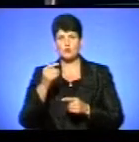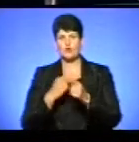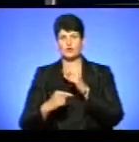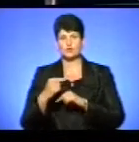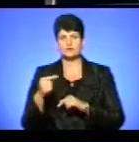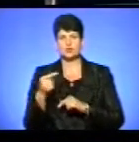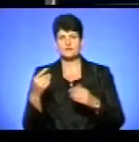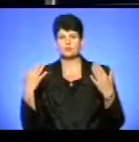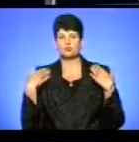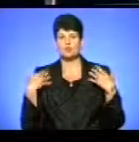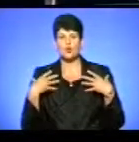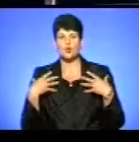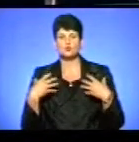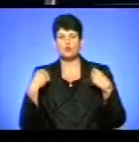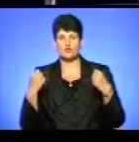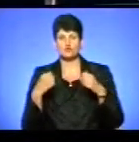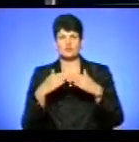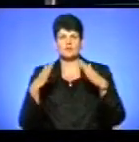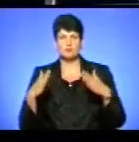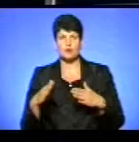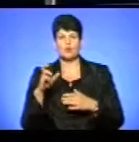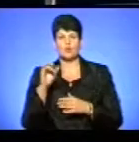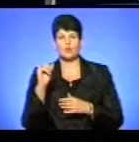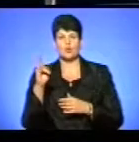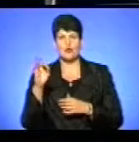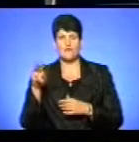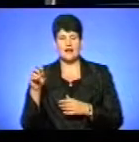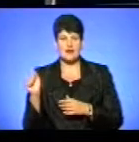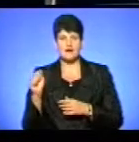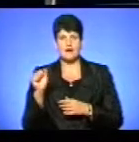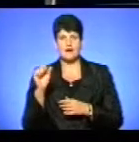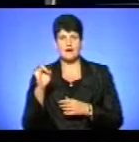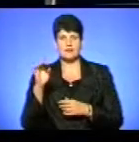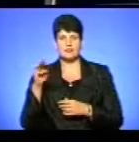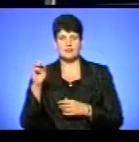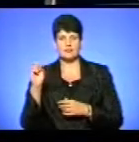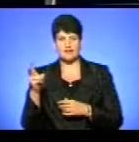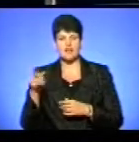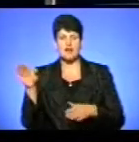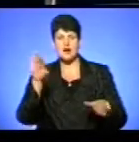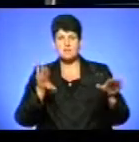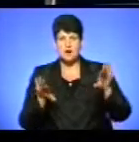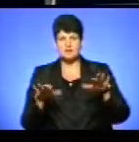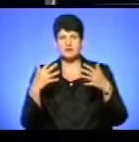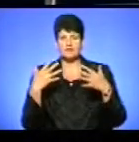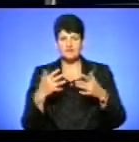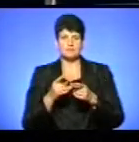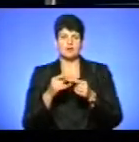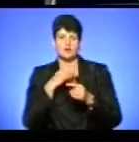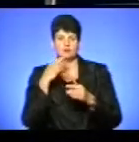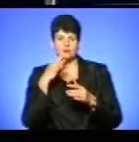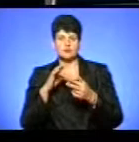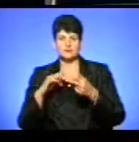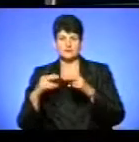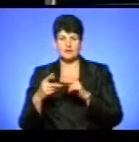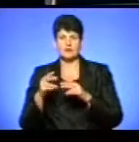Тернополя з відпочинку з оздоровчого табору «Артек Буковель», що у Карпатах. Понад 1000 педагогів Тернопільщини вже пройшли перекваліфікацію, щоб